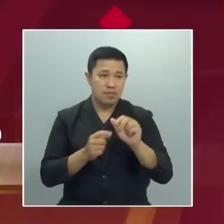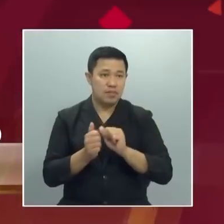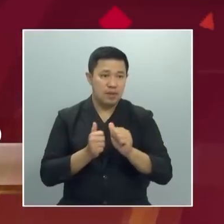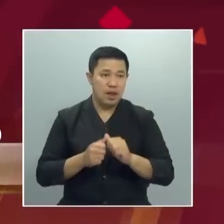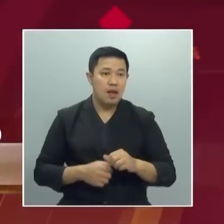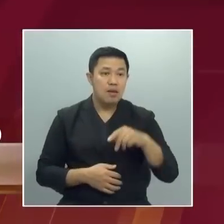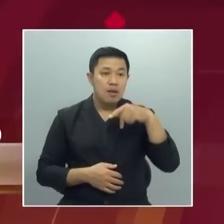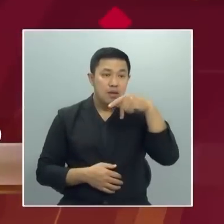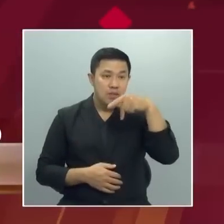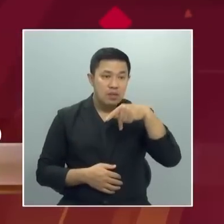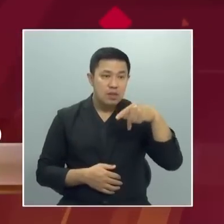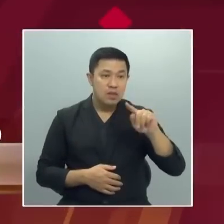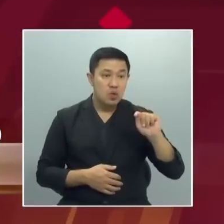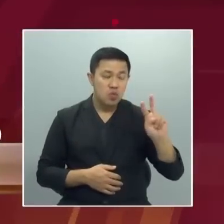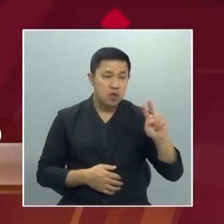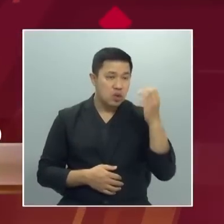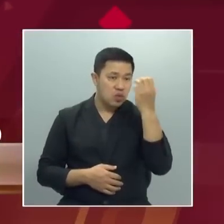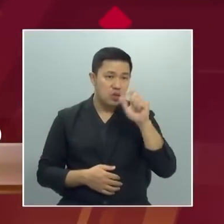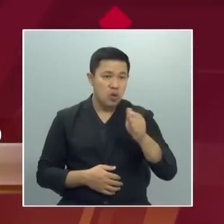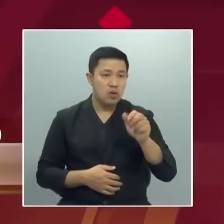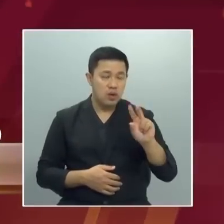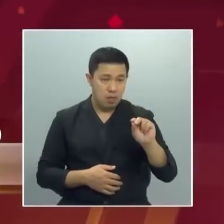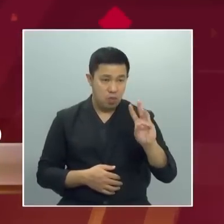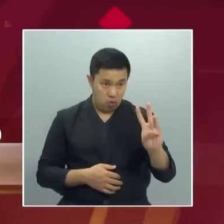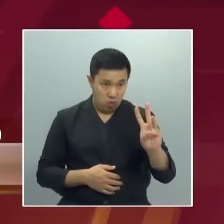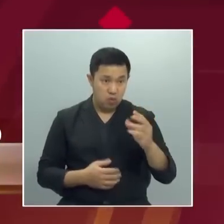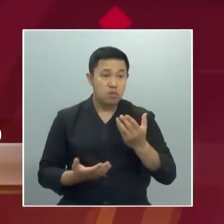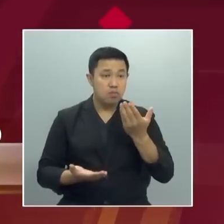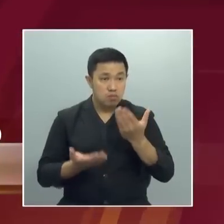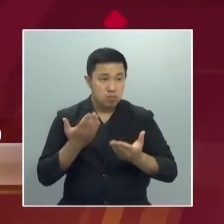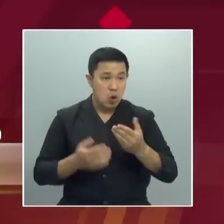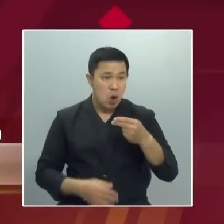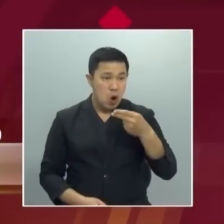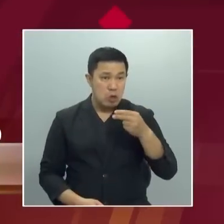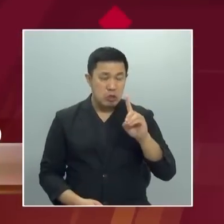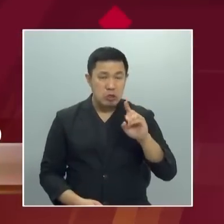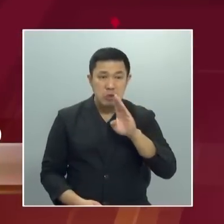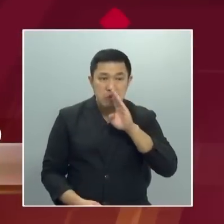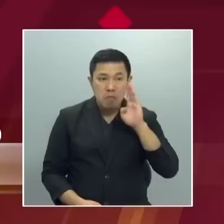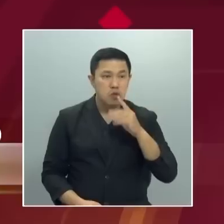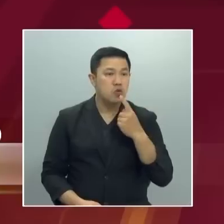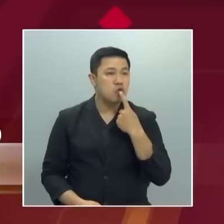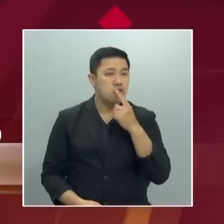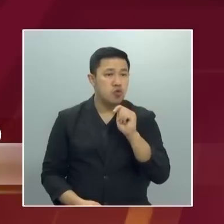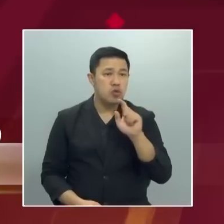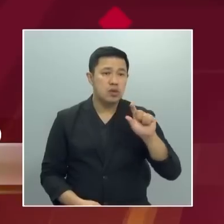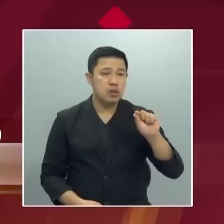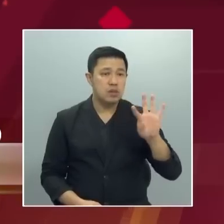HDช่อง 36ดู HDหรือจะดูแบบ SDก็ดู True 24